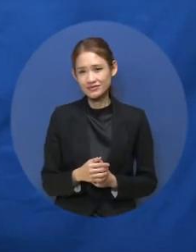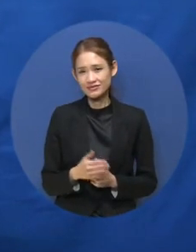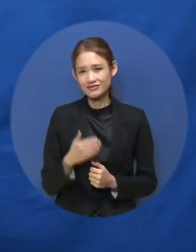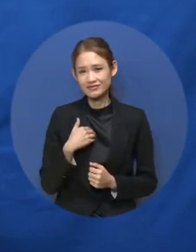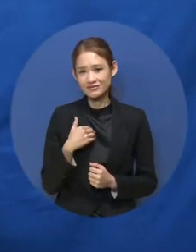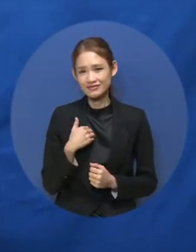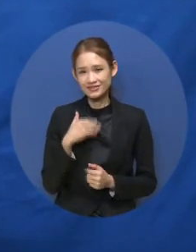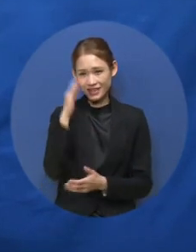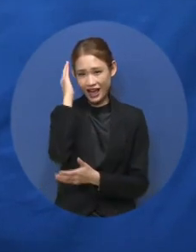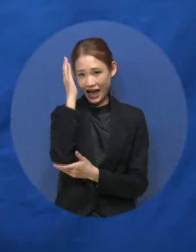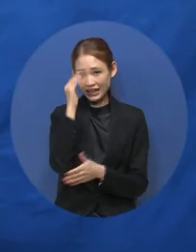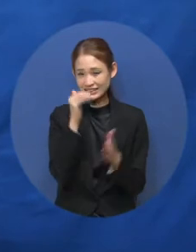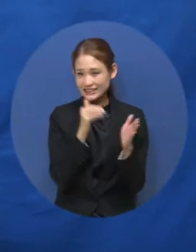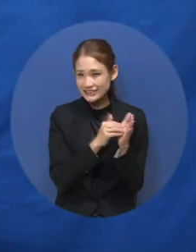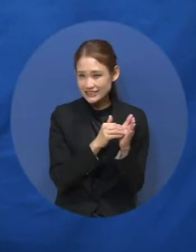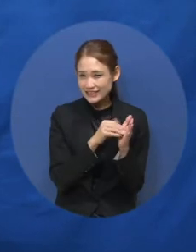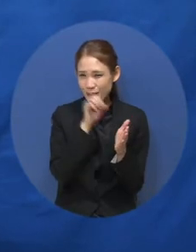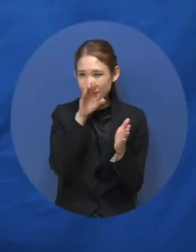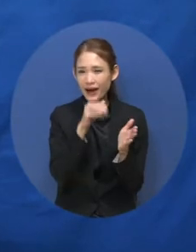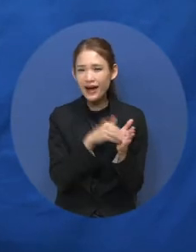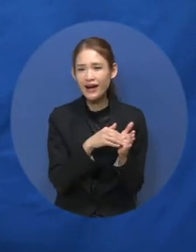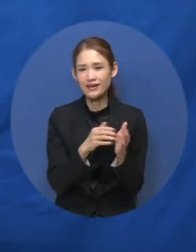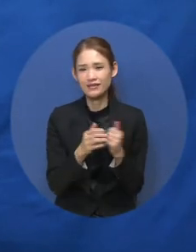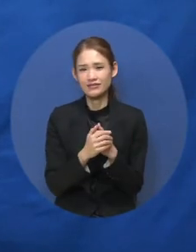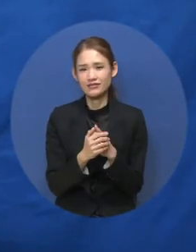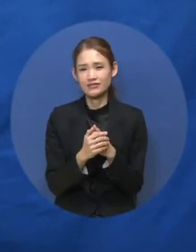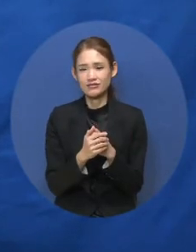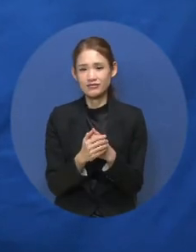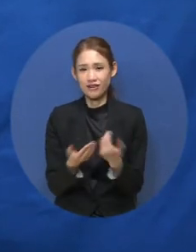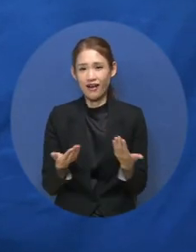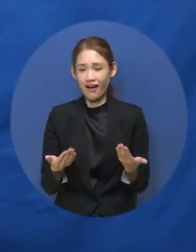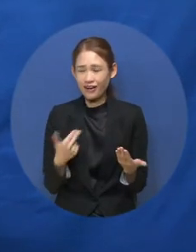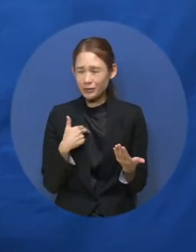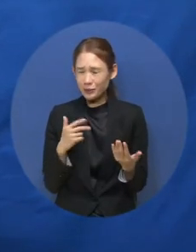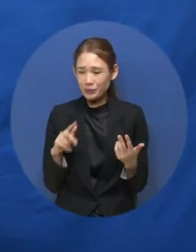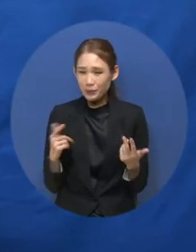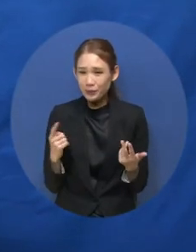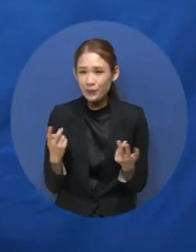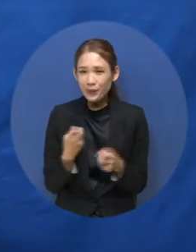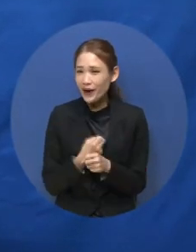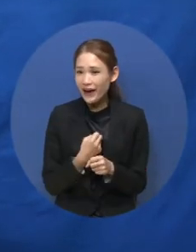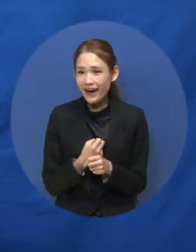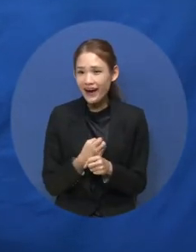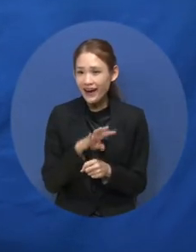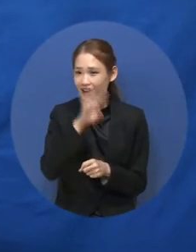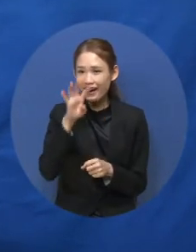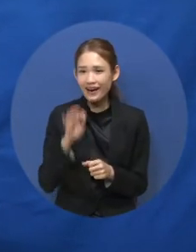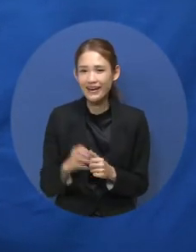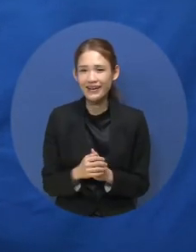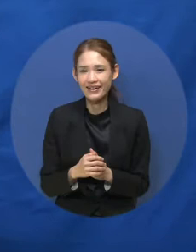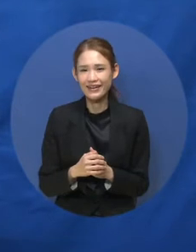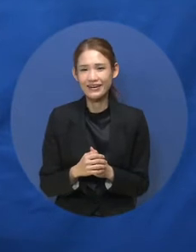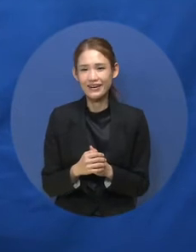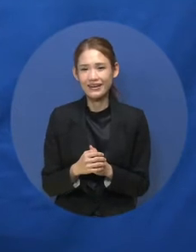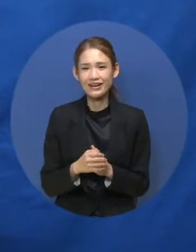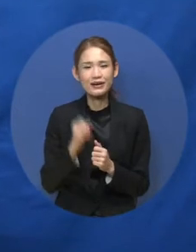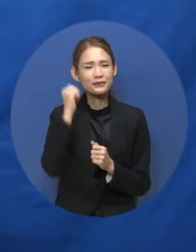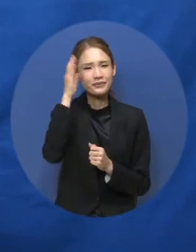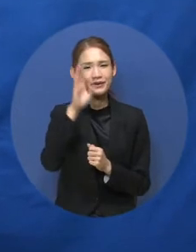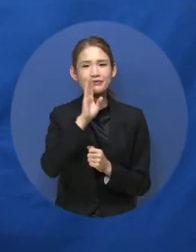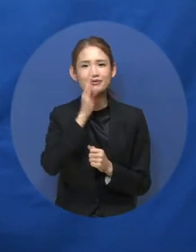제가 지금 끝나고 나니까 이렇게 말씀드리지만 내가 뭘 했나 싶어요 지금. 일단은 그냥 잊혀지긴